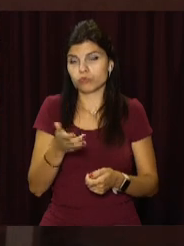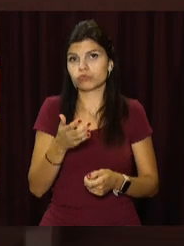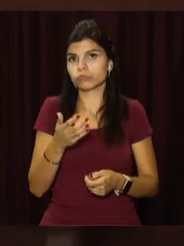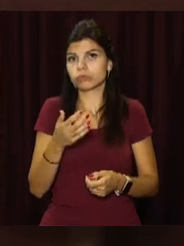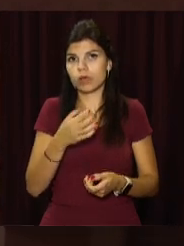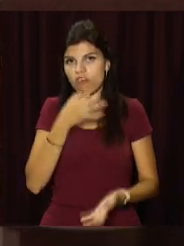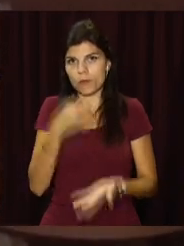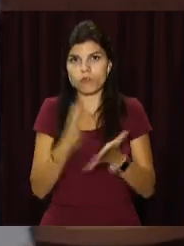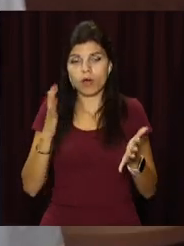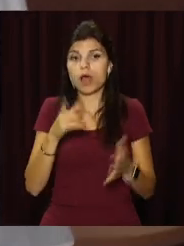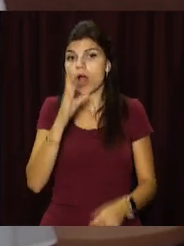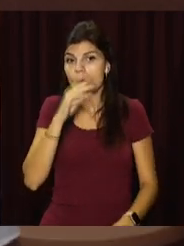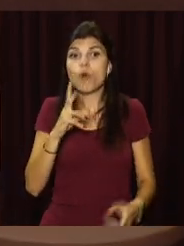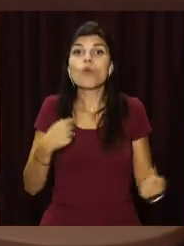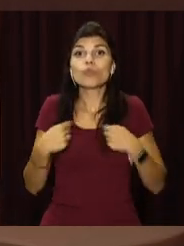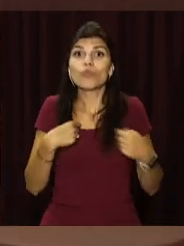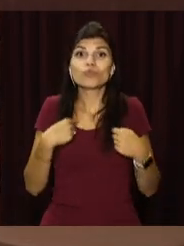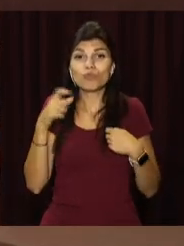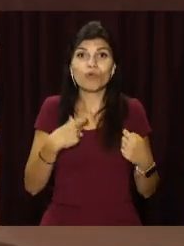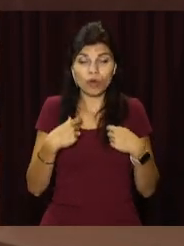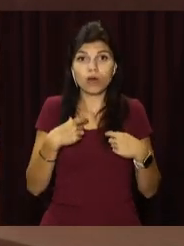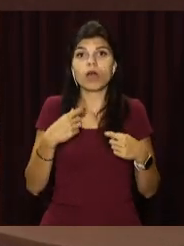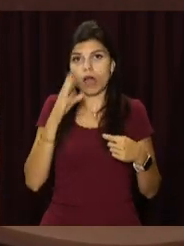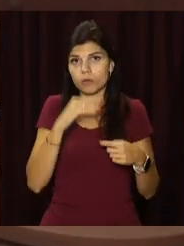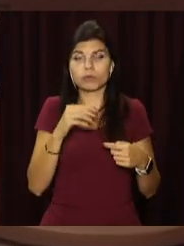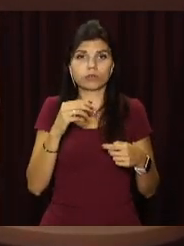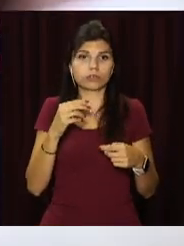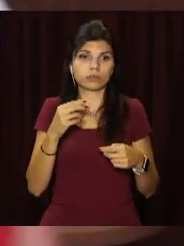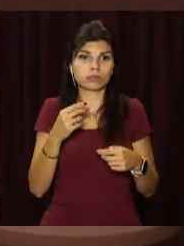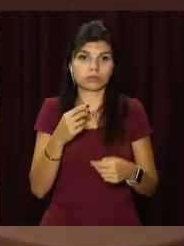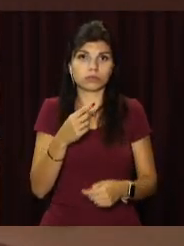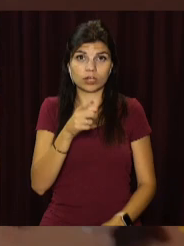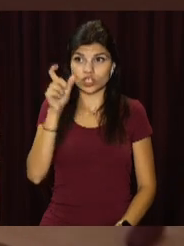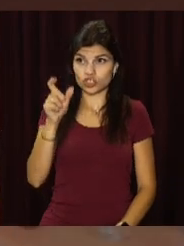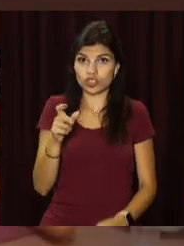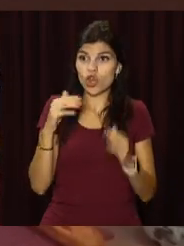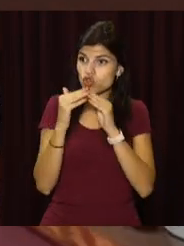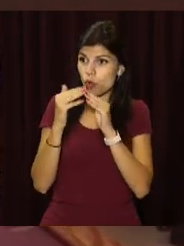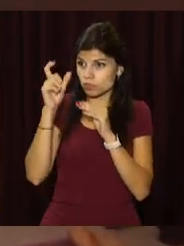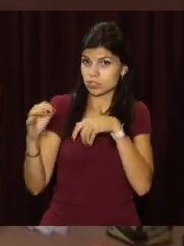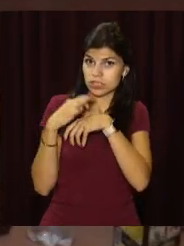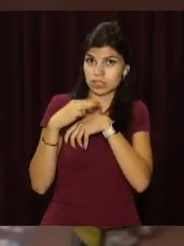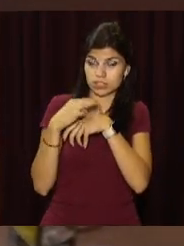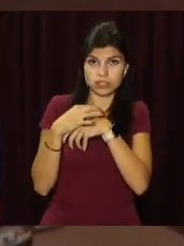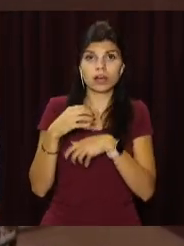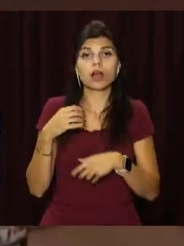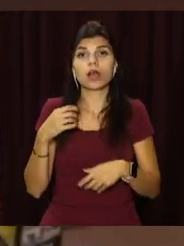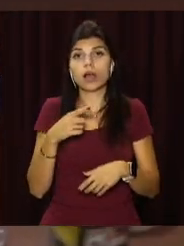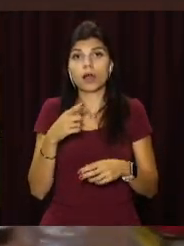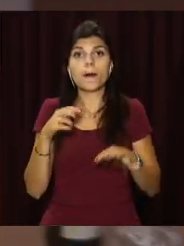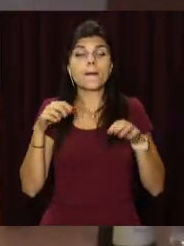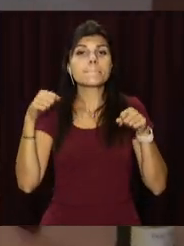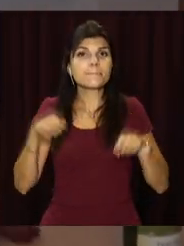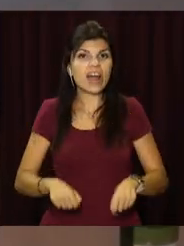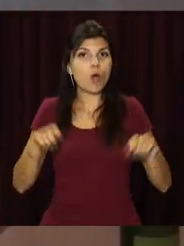і тепер потерпілі можуть отримати відшкодування матеріальних збитків та моральної шкоди, завданих внаслідок домашнього